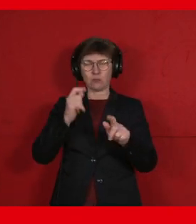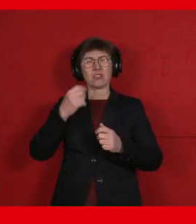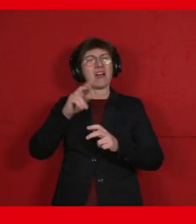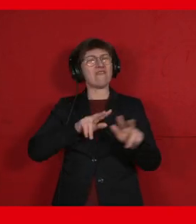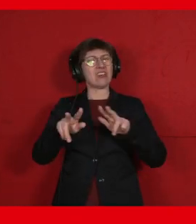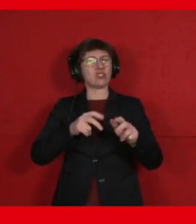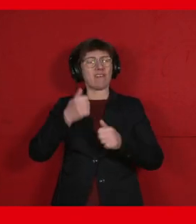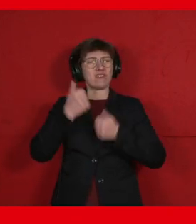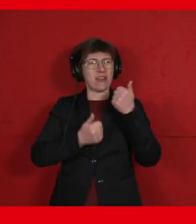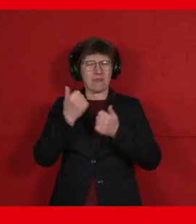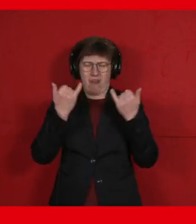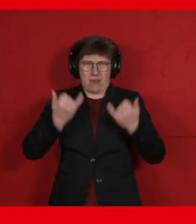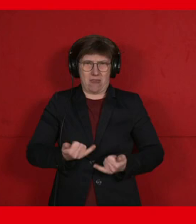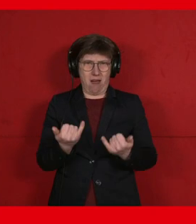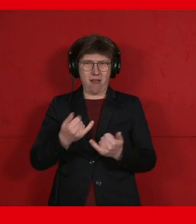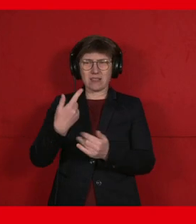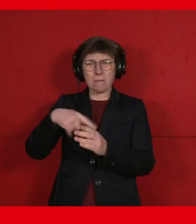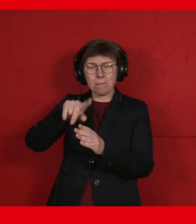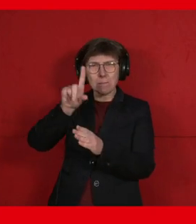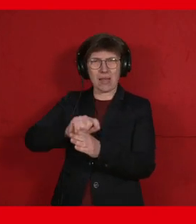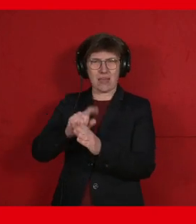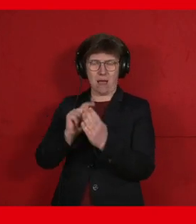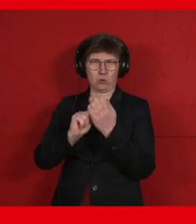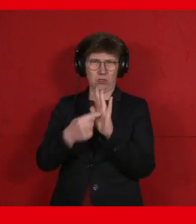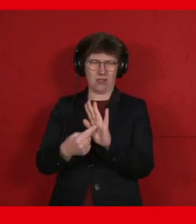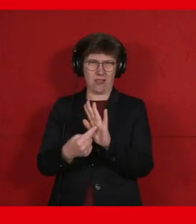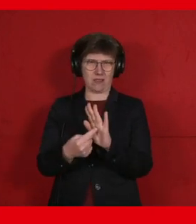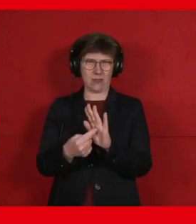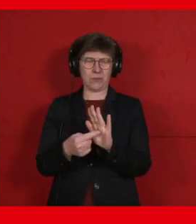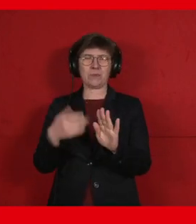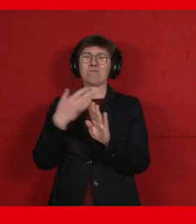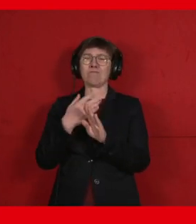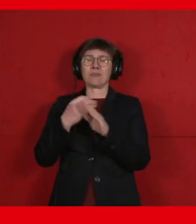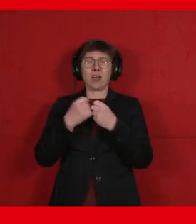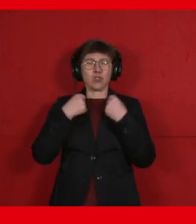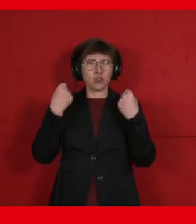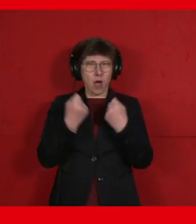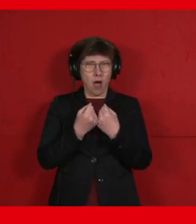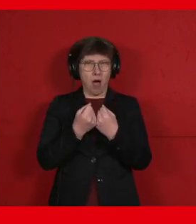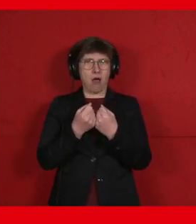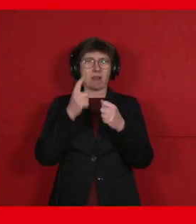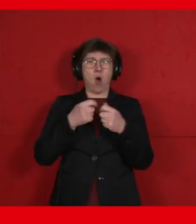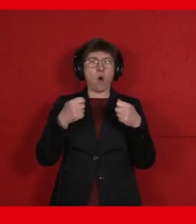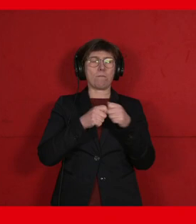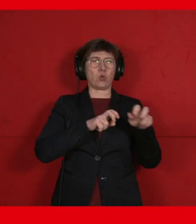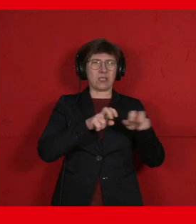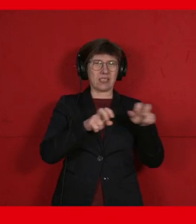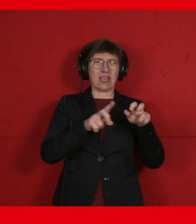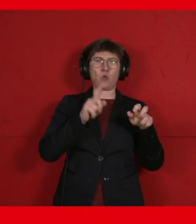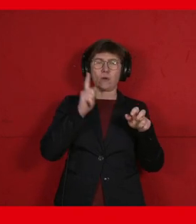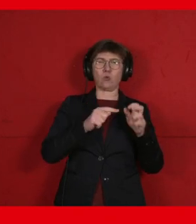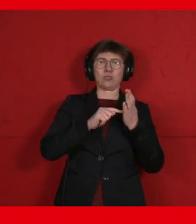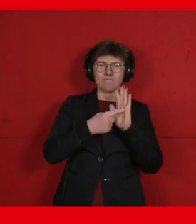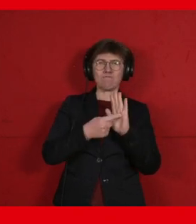wettbewerbsfähig sein muss, sich als das Günstigere zeigen muss. Und dafür müssen eben Staaten und muss auch eine Bundesregierung